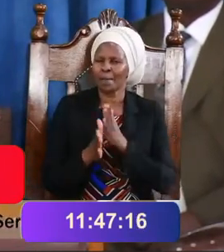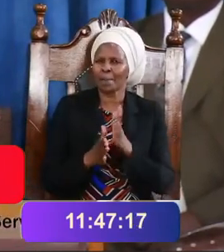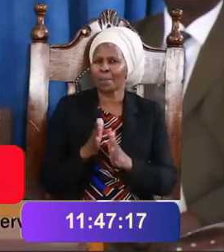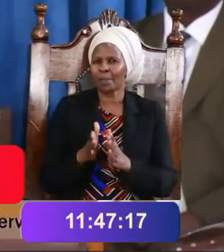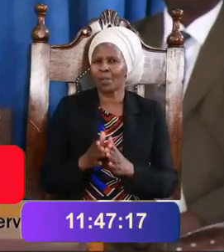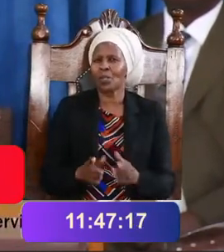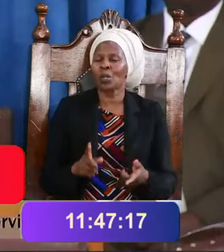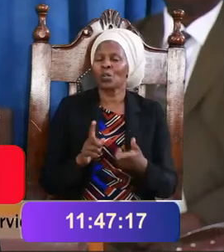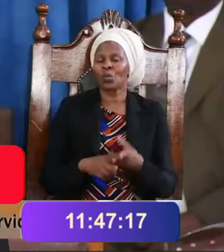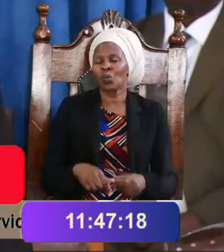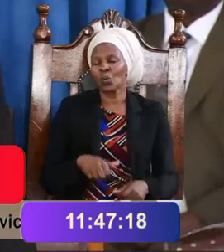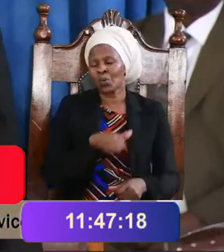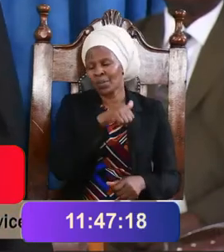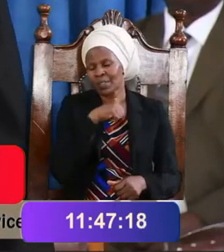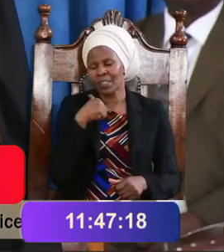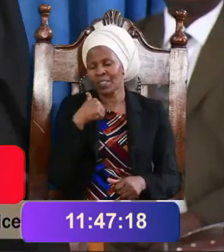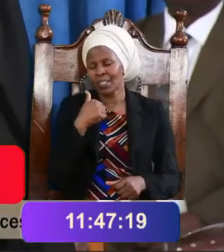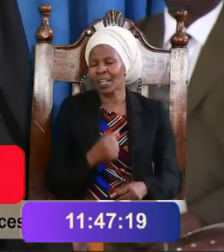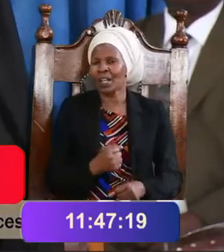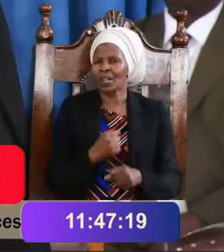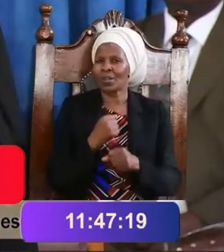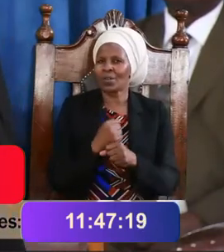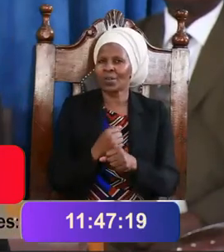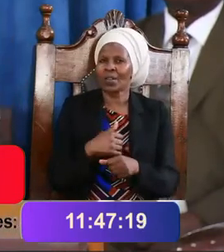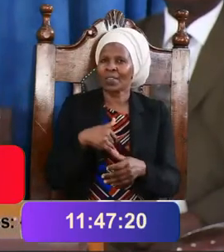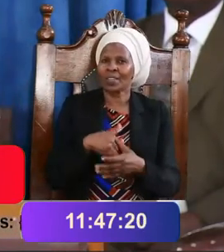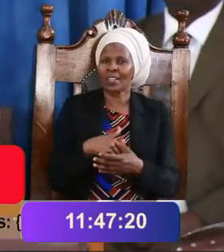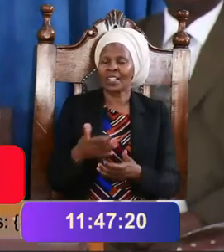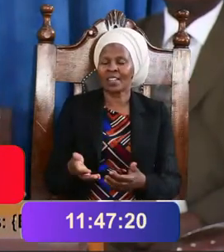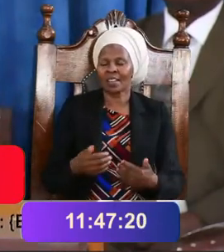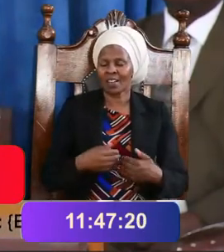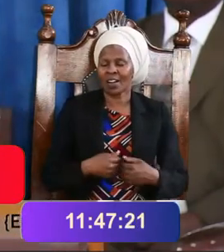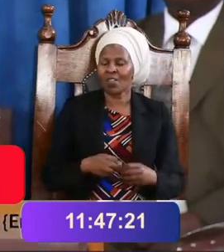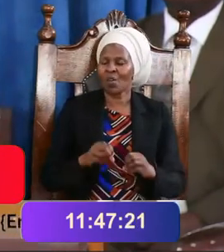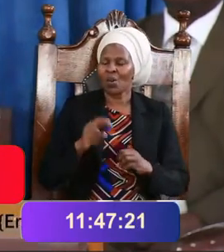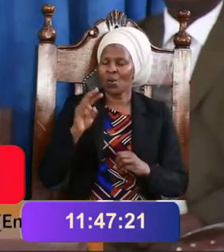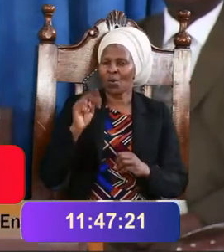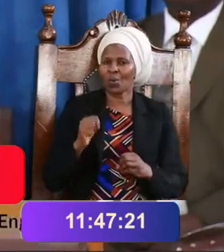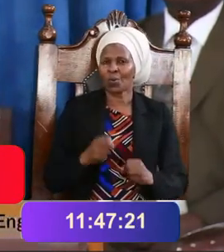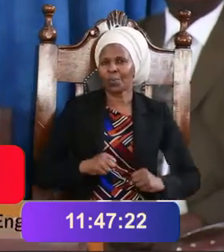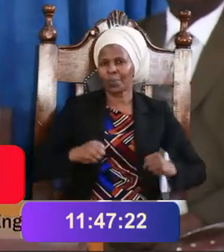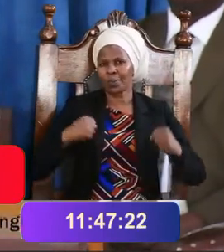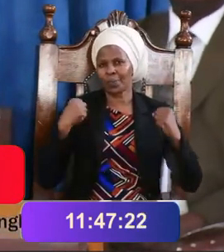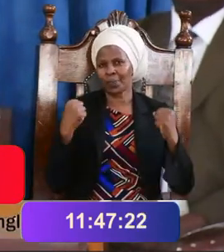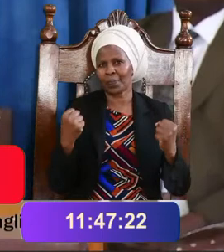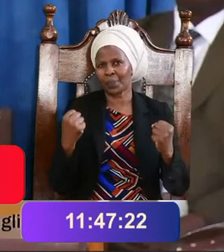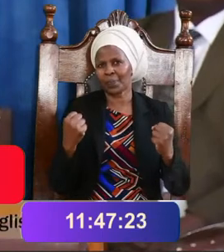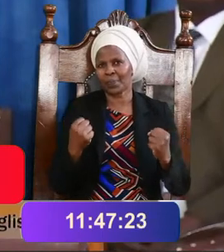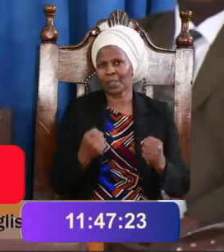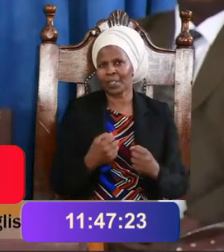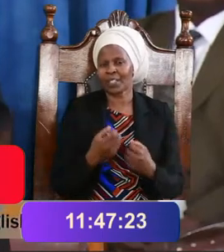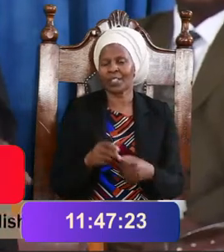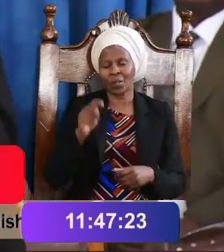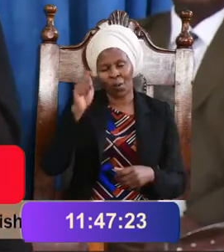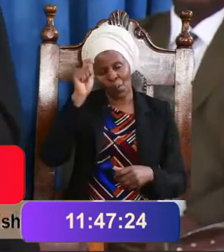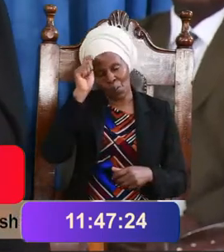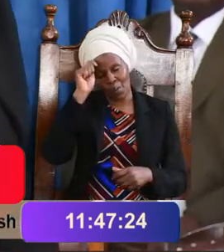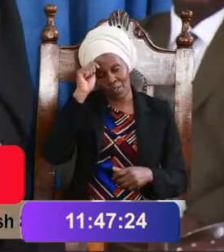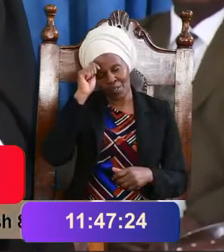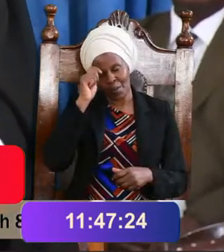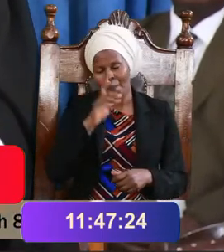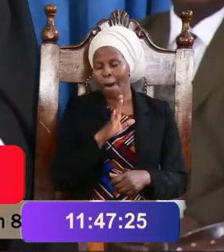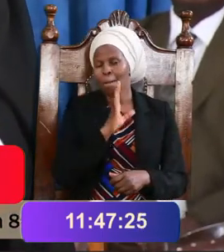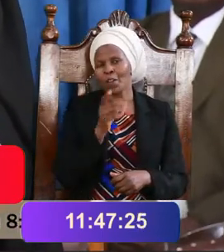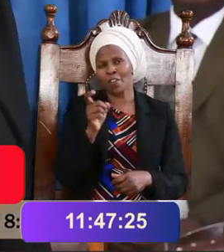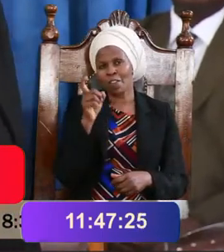wa kumaliza na kufanya aishiwe na nguvu na ushawishi wake pia uweze